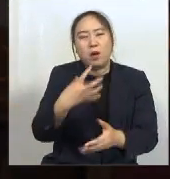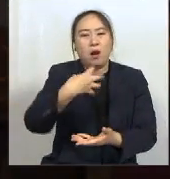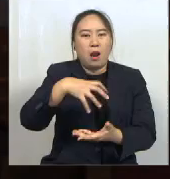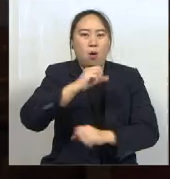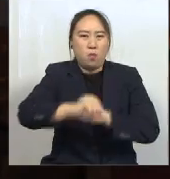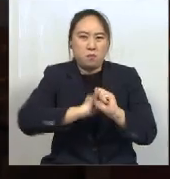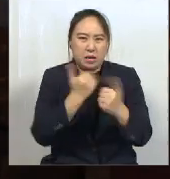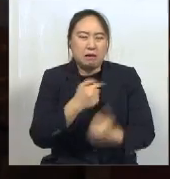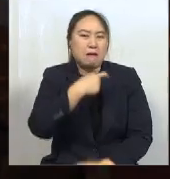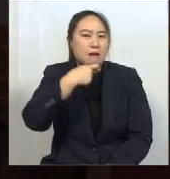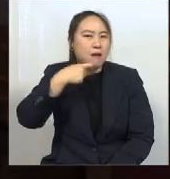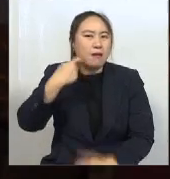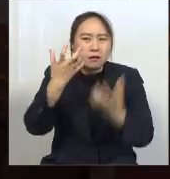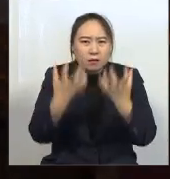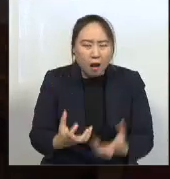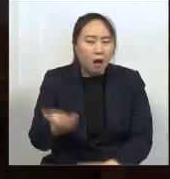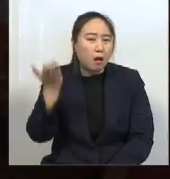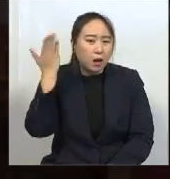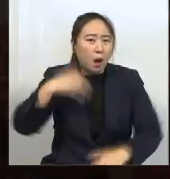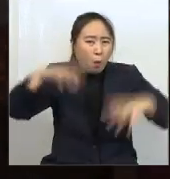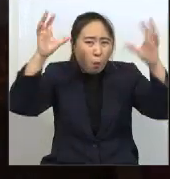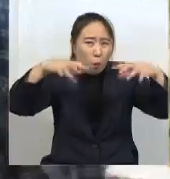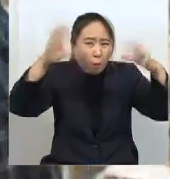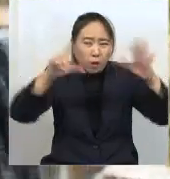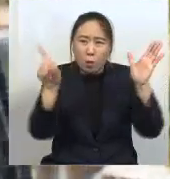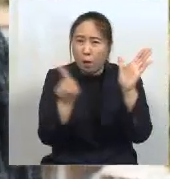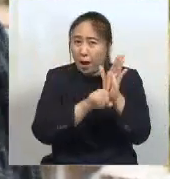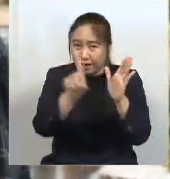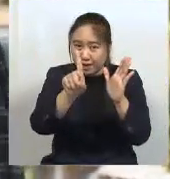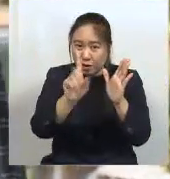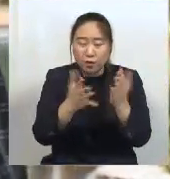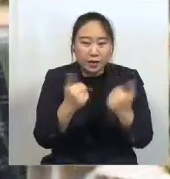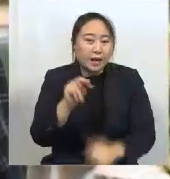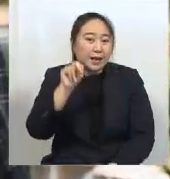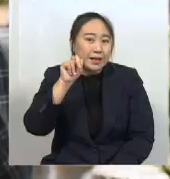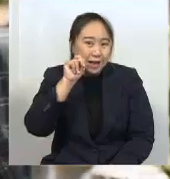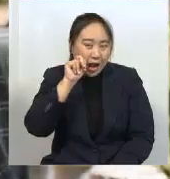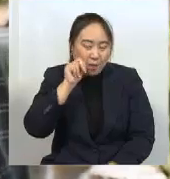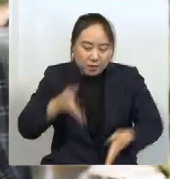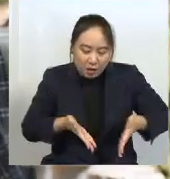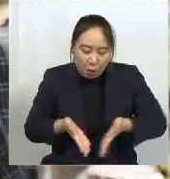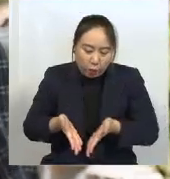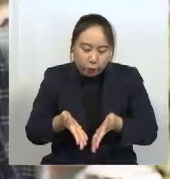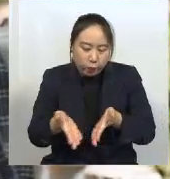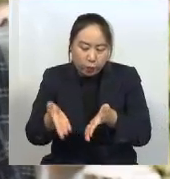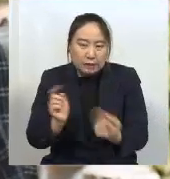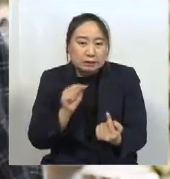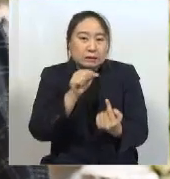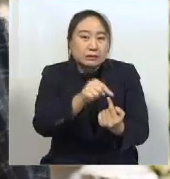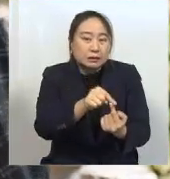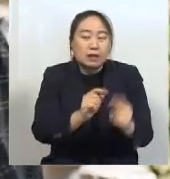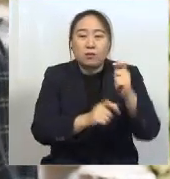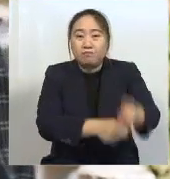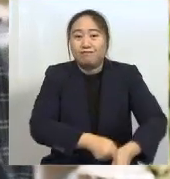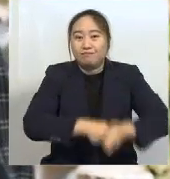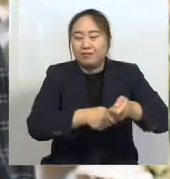นี้เนี่ยแล้งหนักหลังจากที่ฝนตกครั้งเดียวเท่านั้นและน้ำในระบบชลประทานที่จ่ายให้กับเกษตรกรก็น้อยกว่าทุกปี